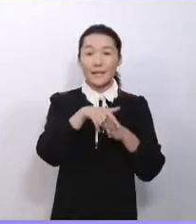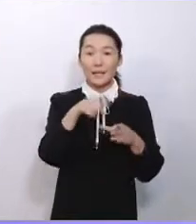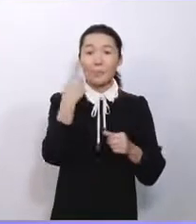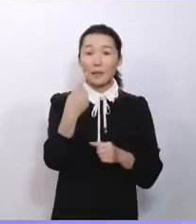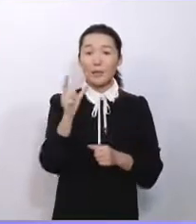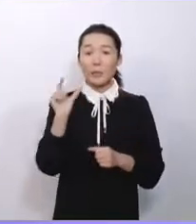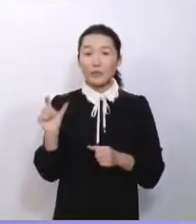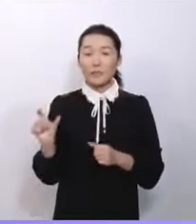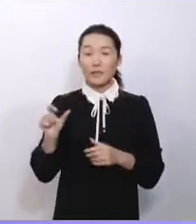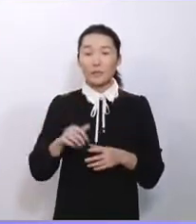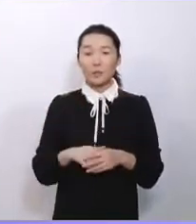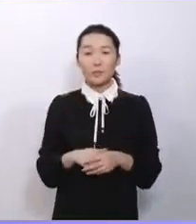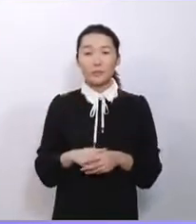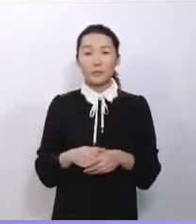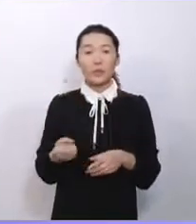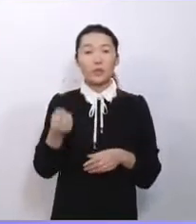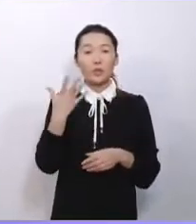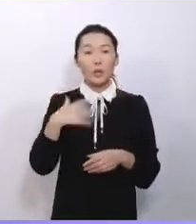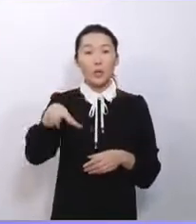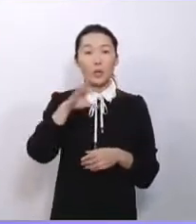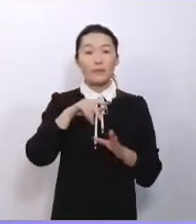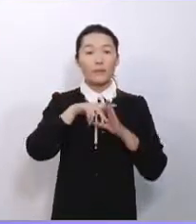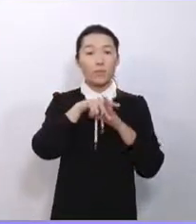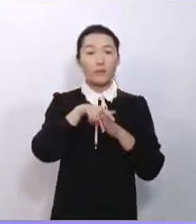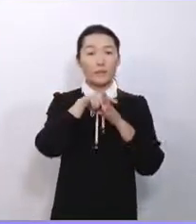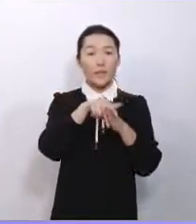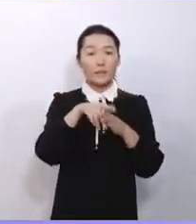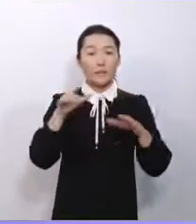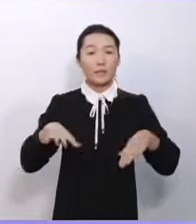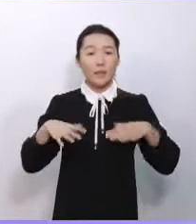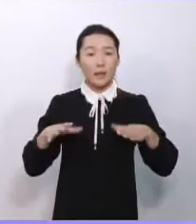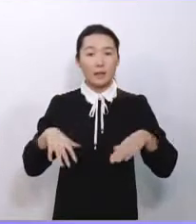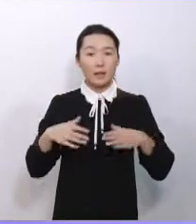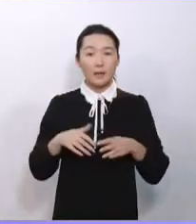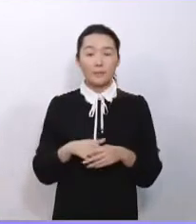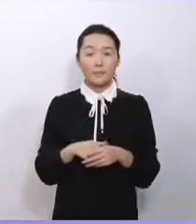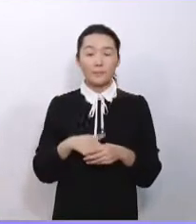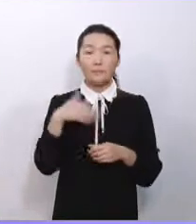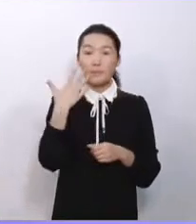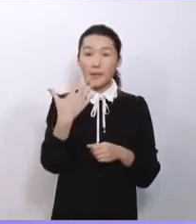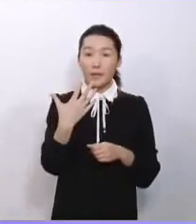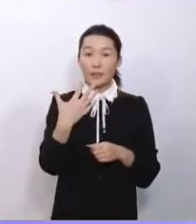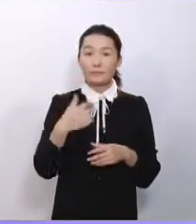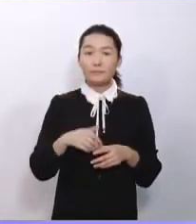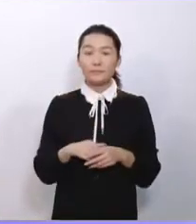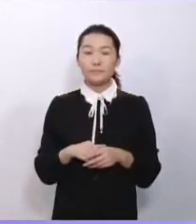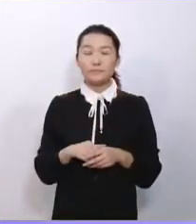1 всаднику. Сколько всего всадников на конях? 5.